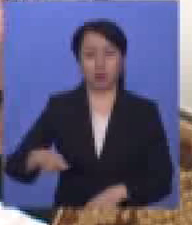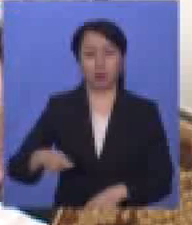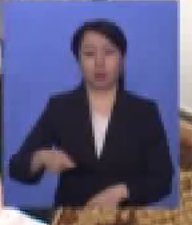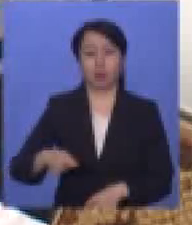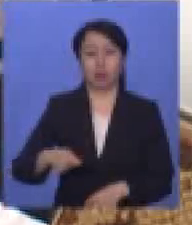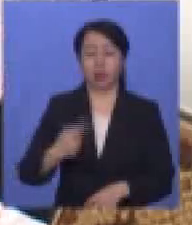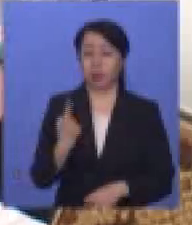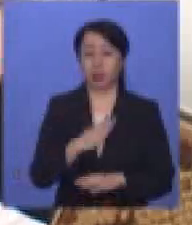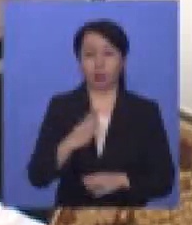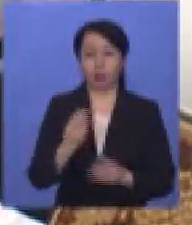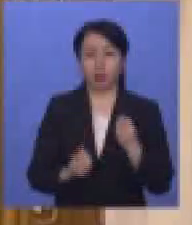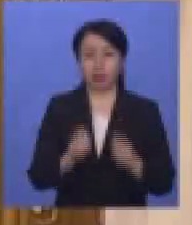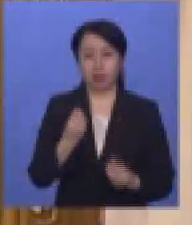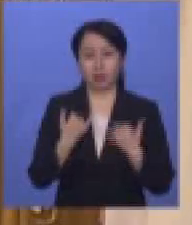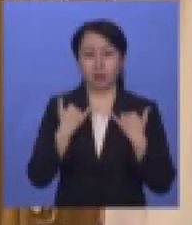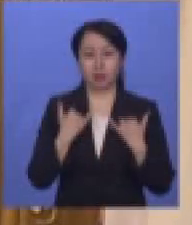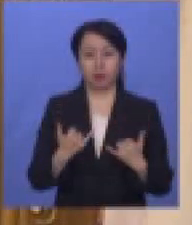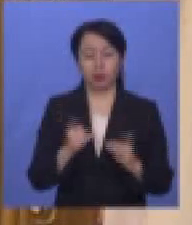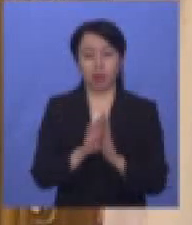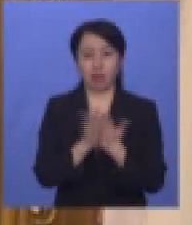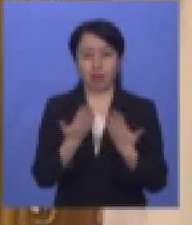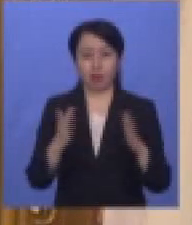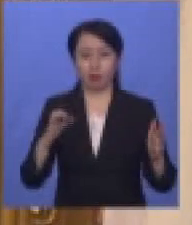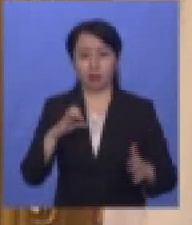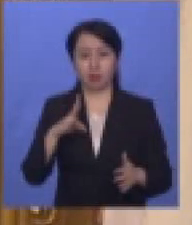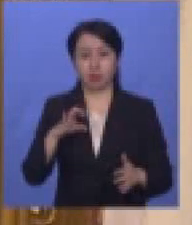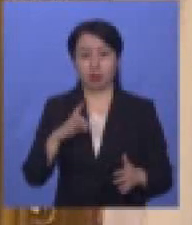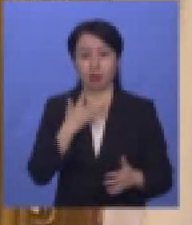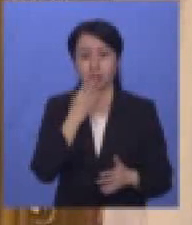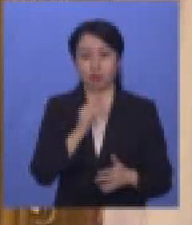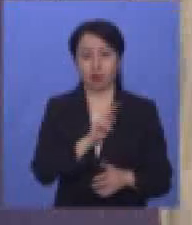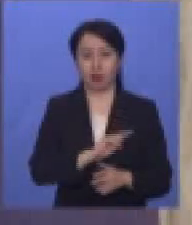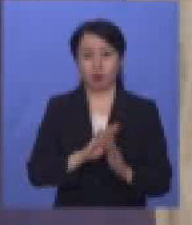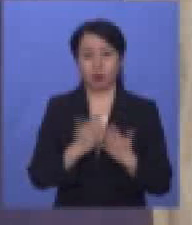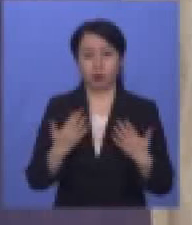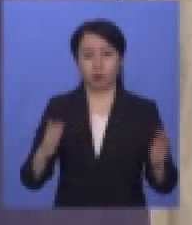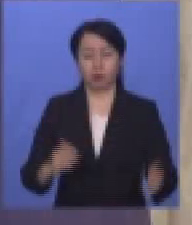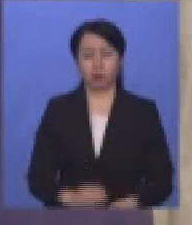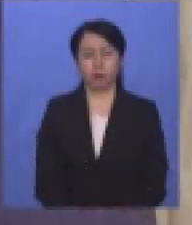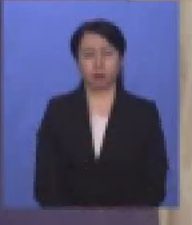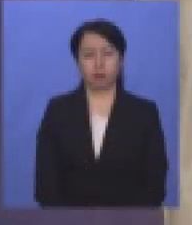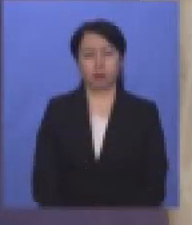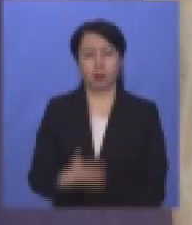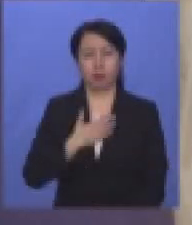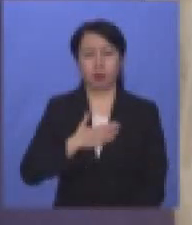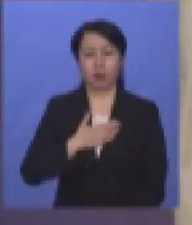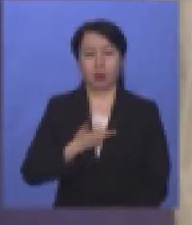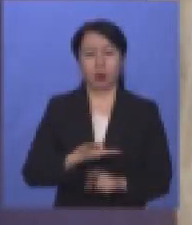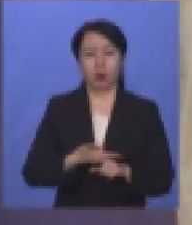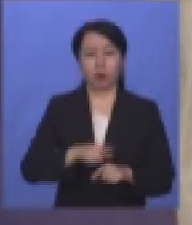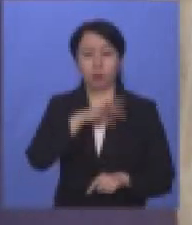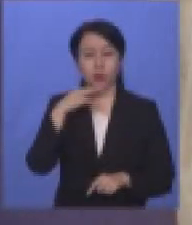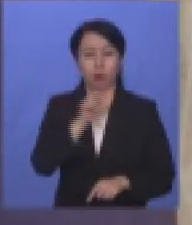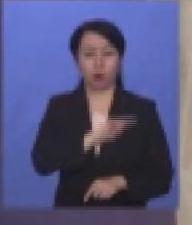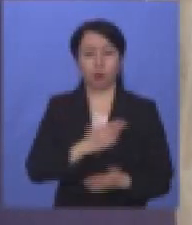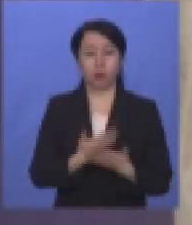не единственное увлечение. Сегодня на выставке Светлана представила свои работы. Вообще-то у меня работа много чего может сделать.